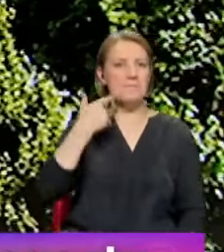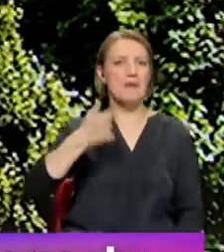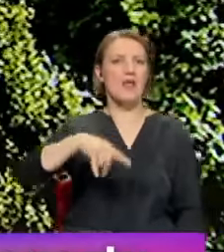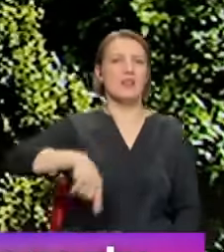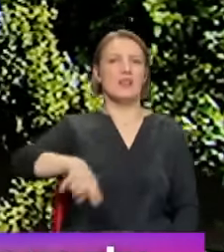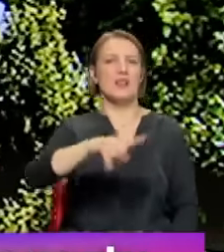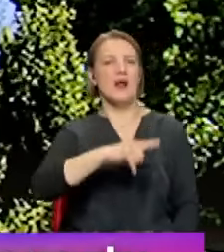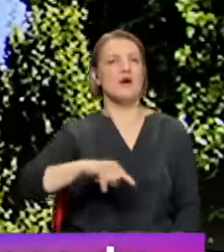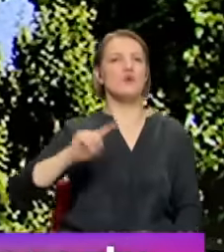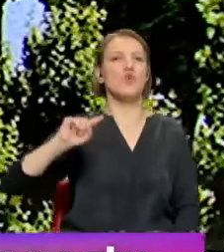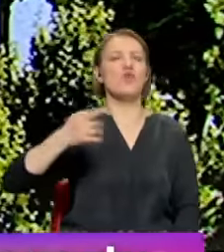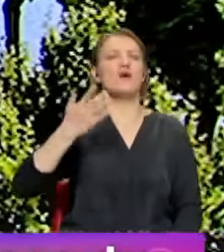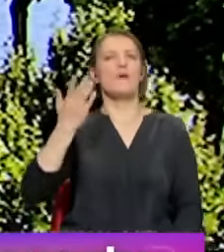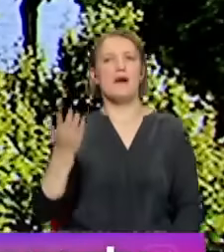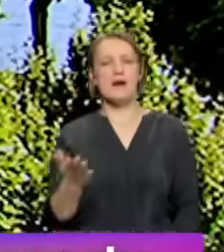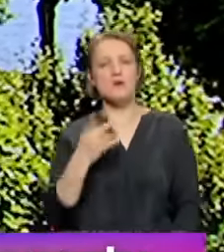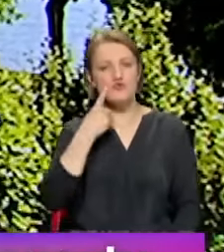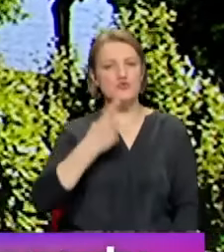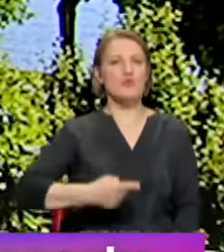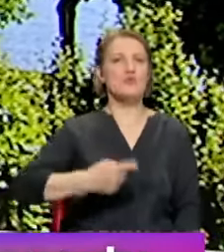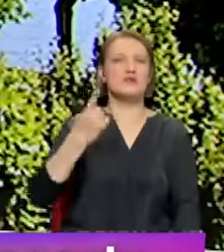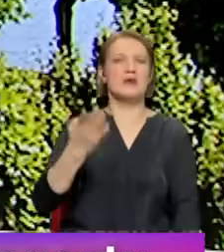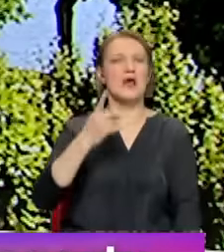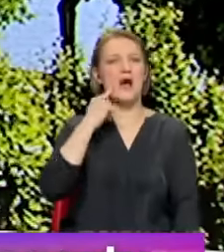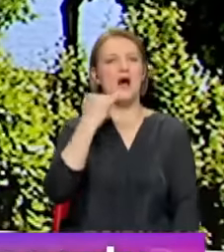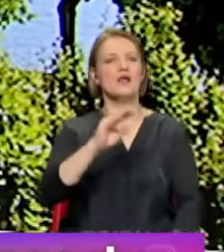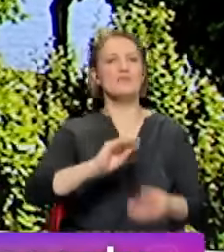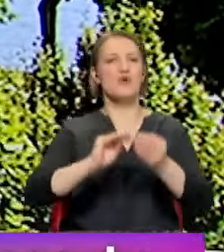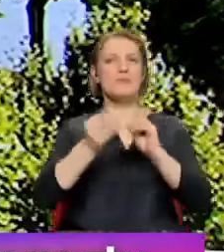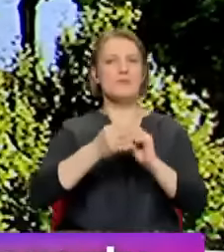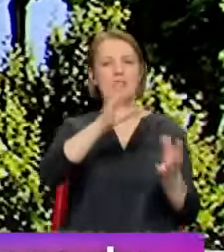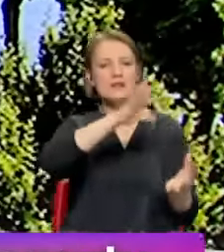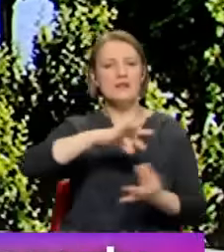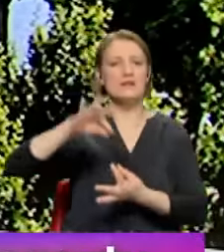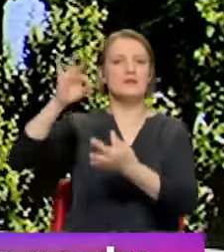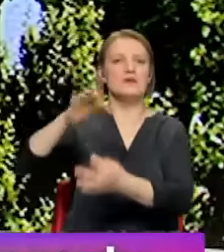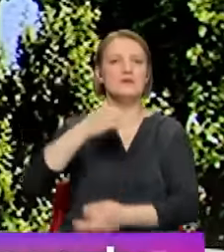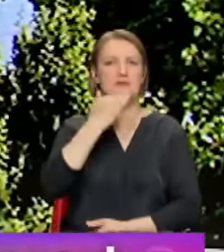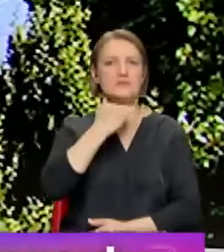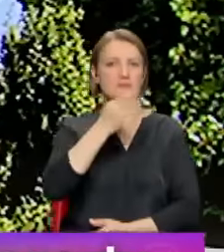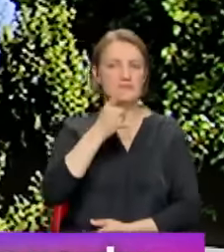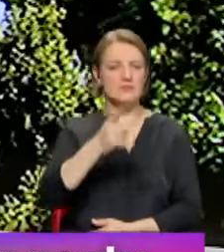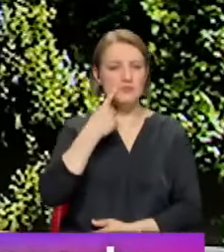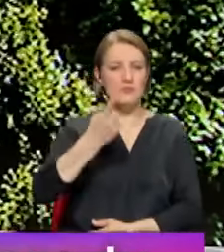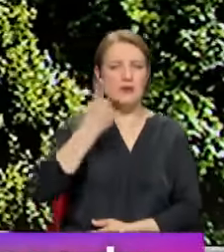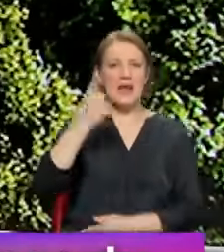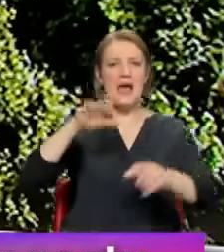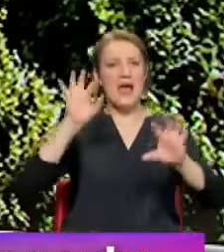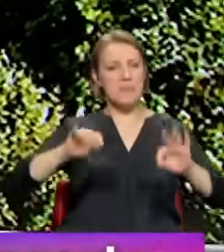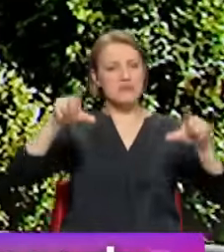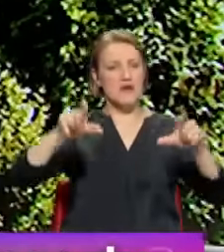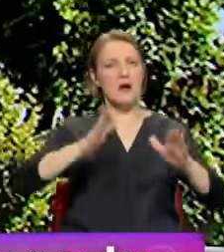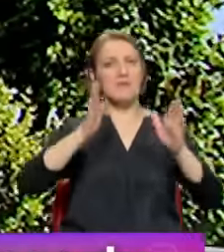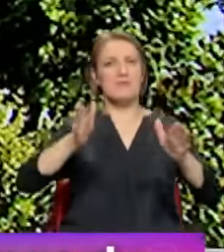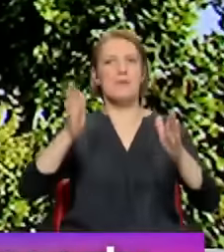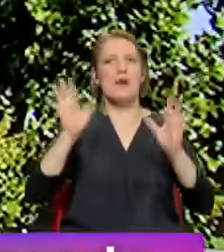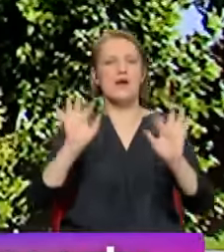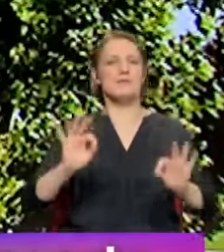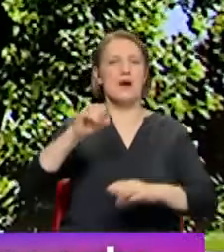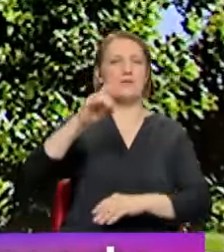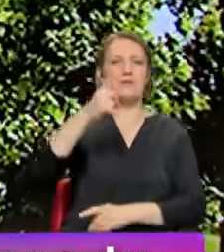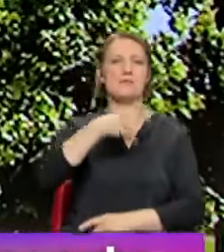bakanlara ulaşamamaktı ya da Cumhurbaşkanı'na halkın sorunlarını iletememekti. Cumhurbaşkanı da sürekli sahada olunmasını istiyor. İşte